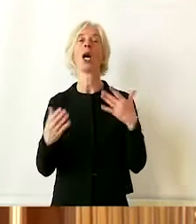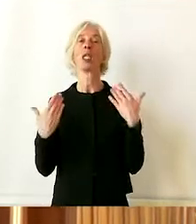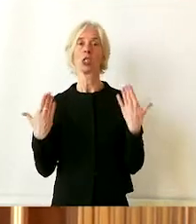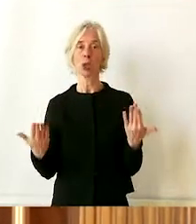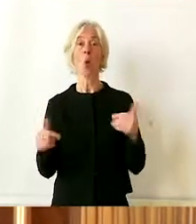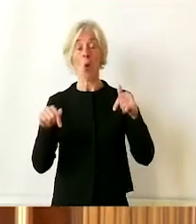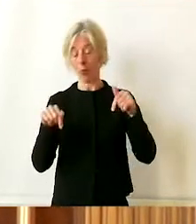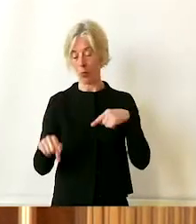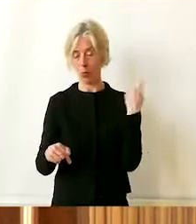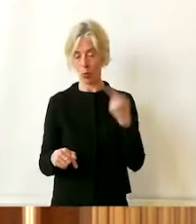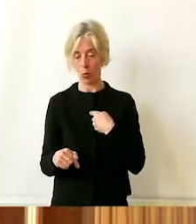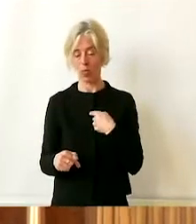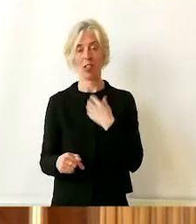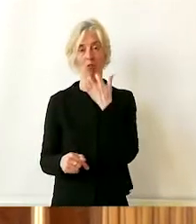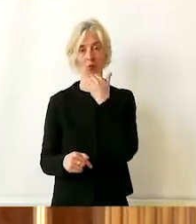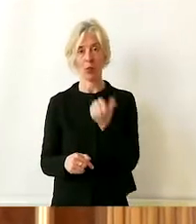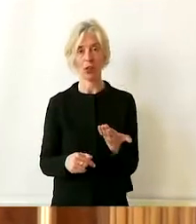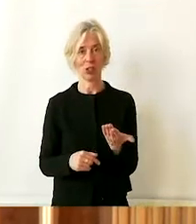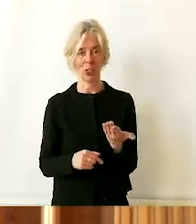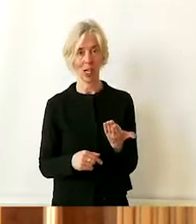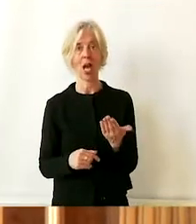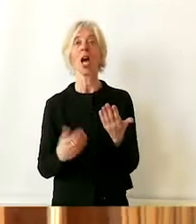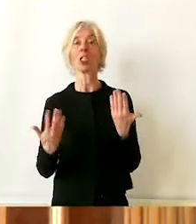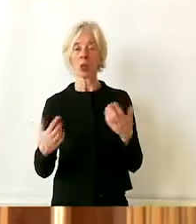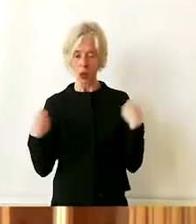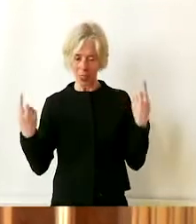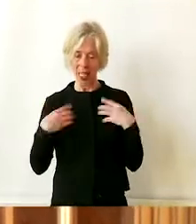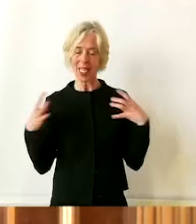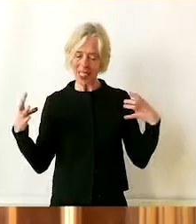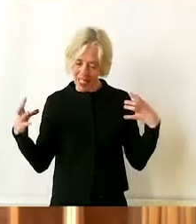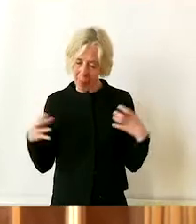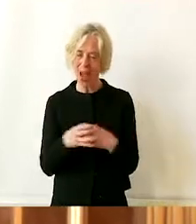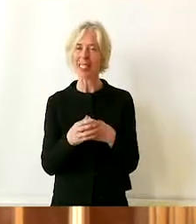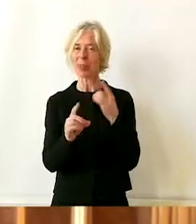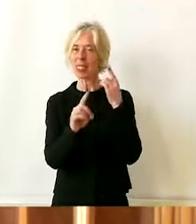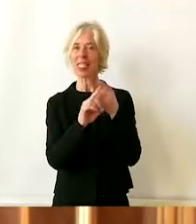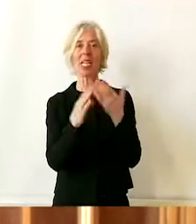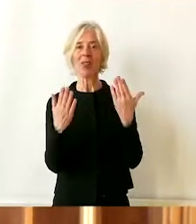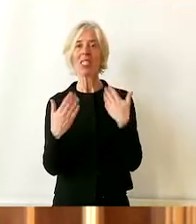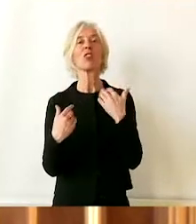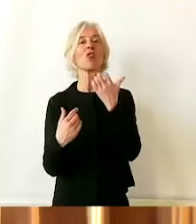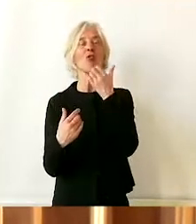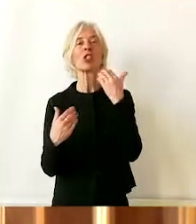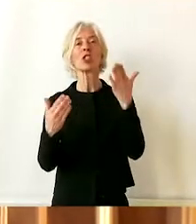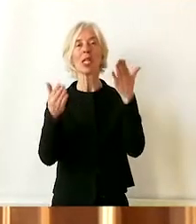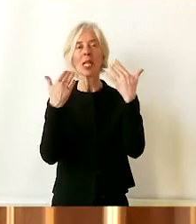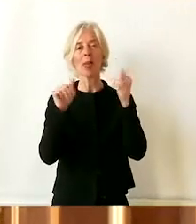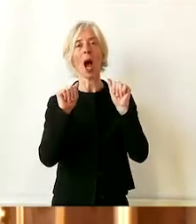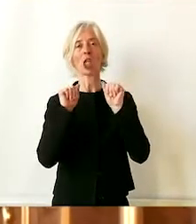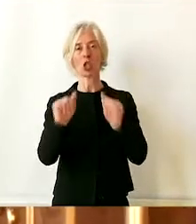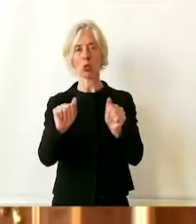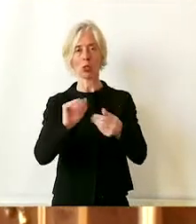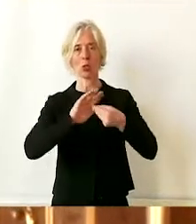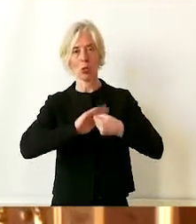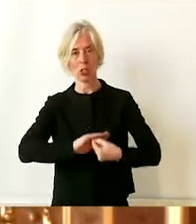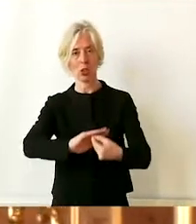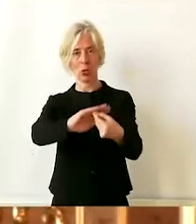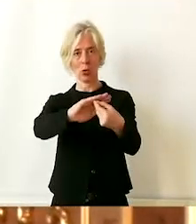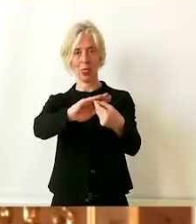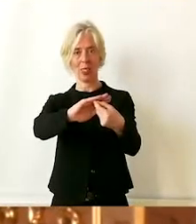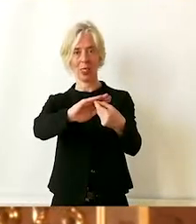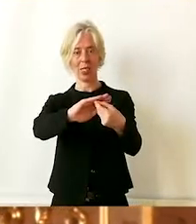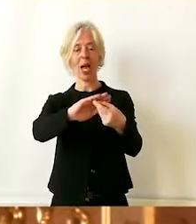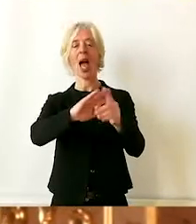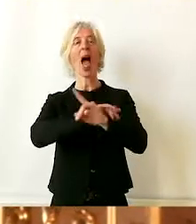unser Anspruch. Der gemeinsame Anspruch, zum Klimaschutz beizutragen, bessere Lösungen zu erzielen, nicht nur über Geh-